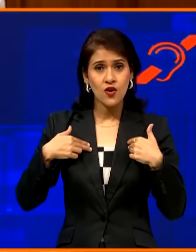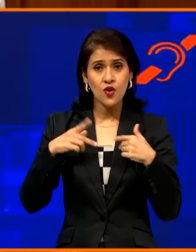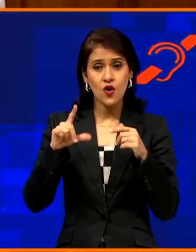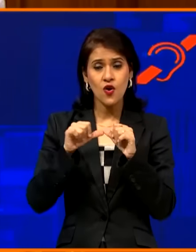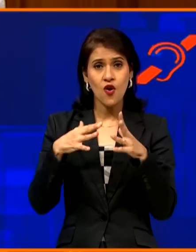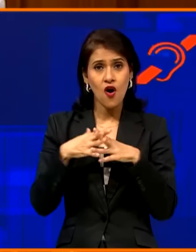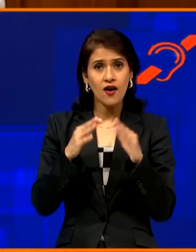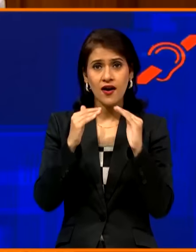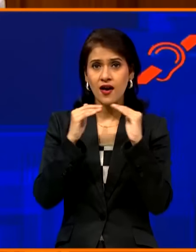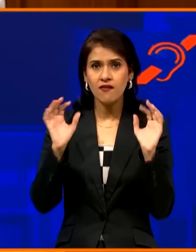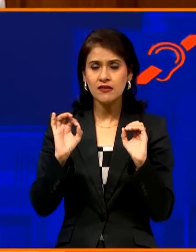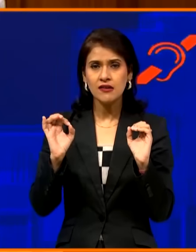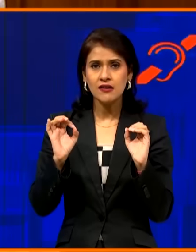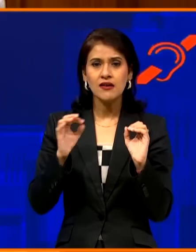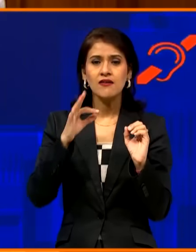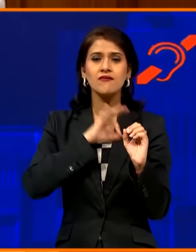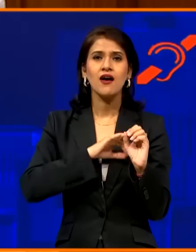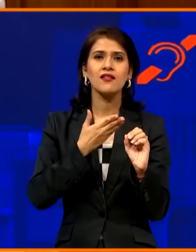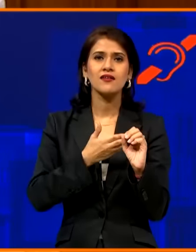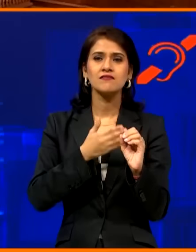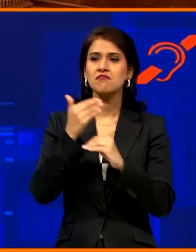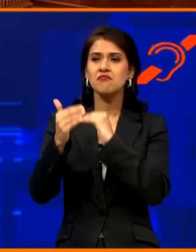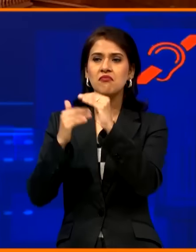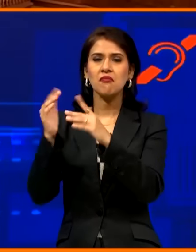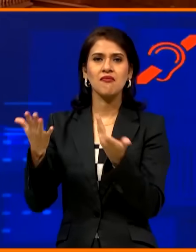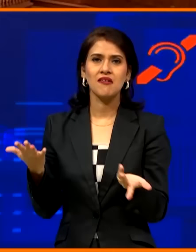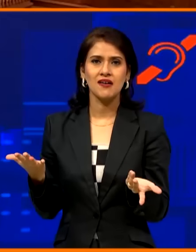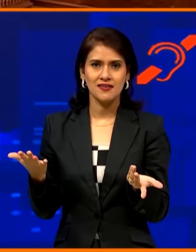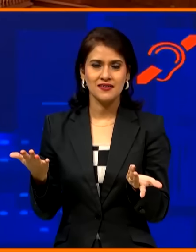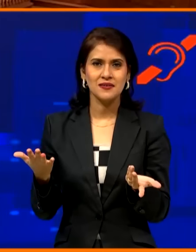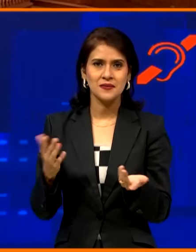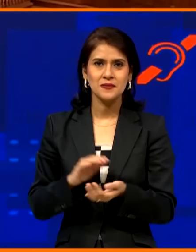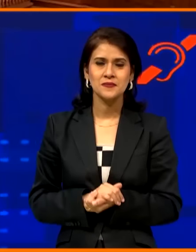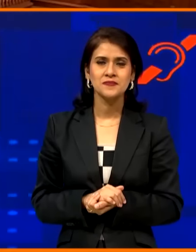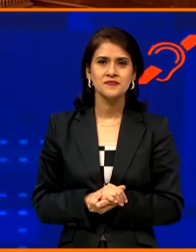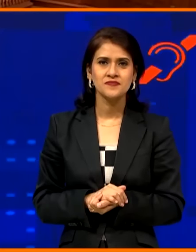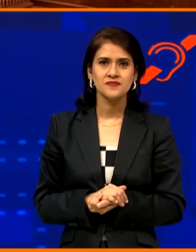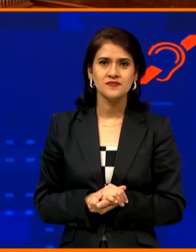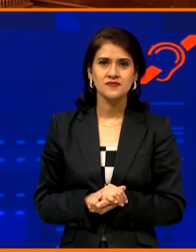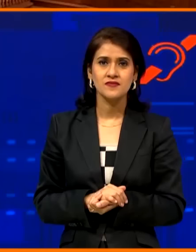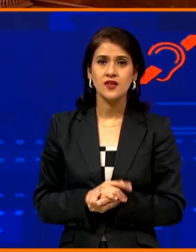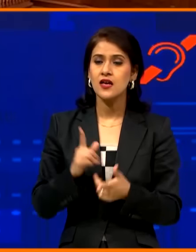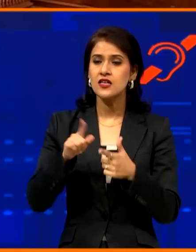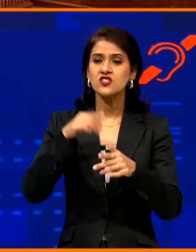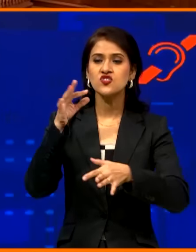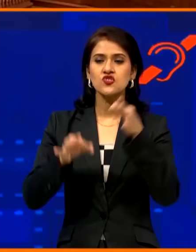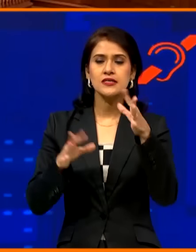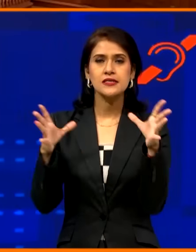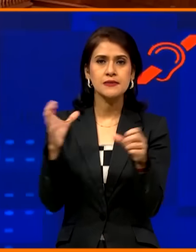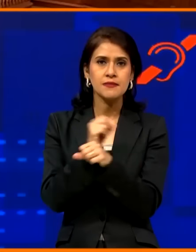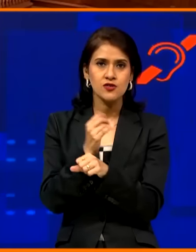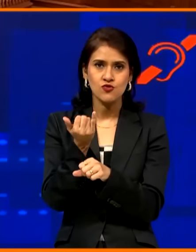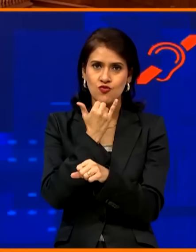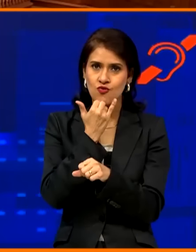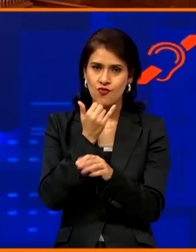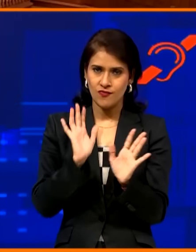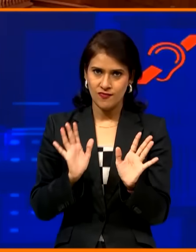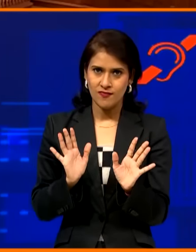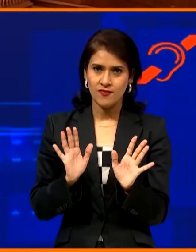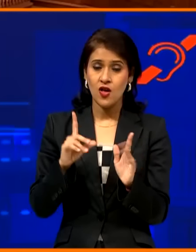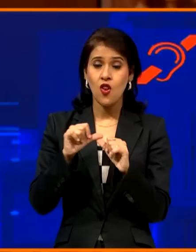बगैर क्या माने रह जाते हैं तो क्या नहीं हो पा रहा है इंसाफ कानून